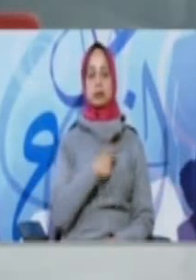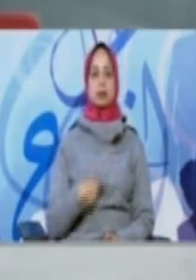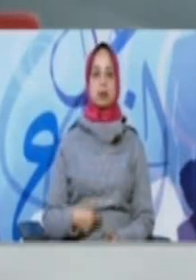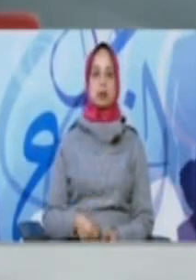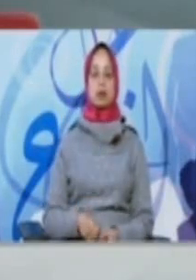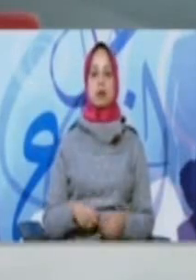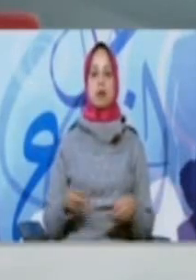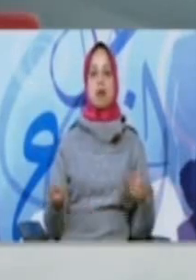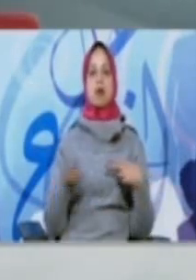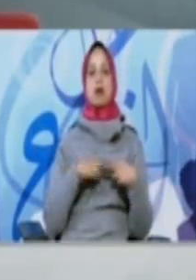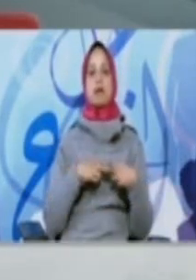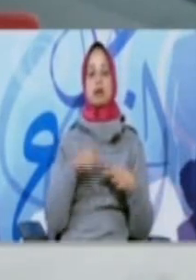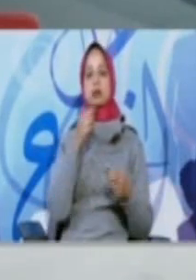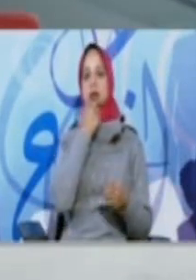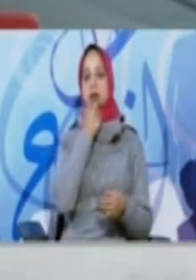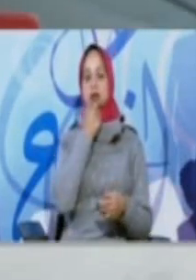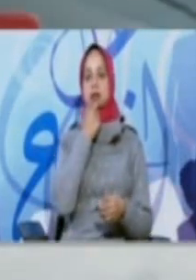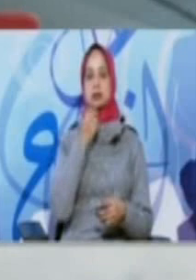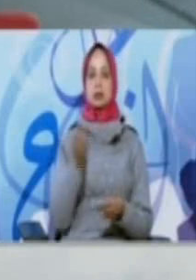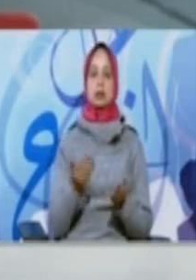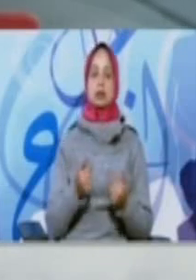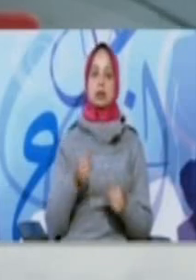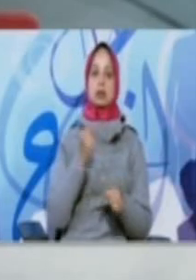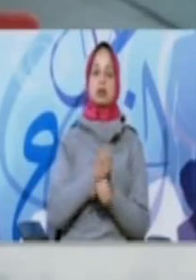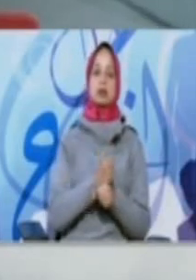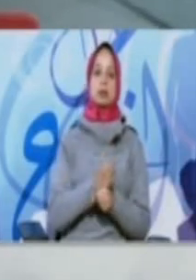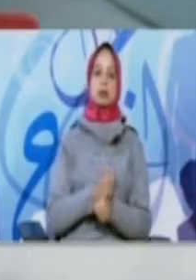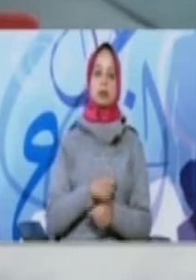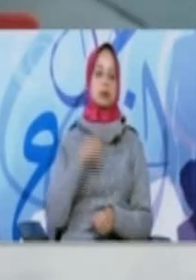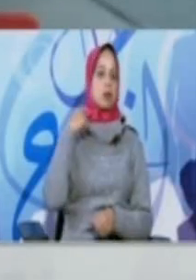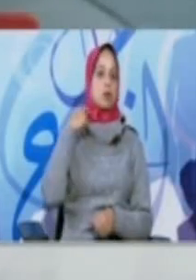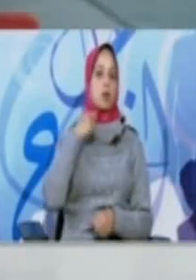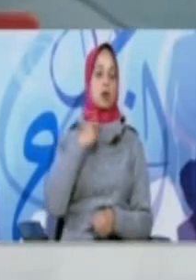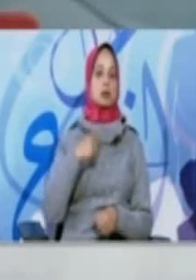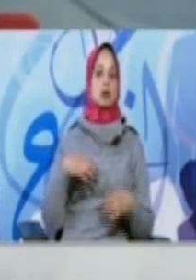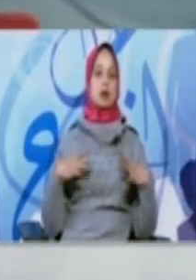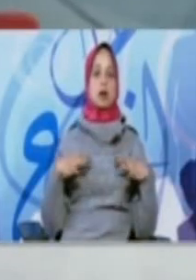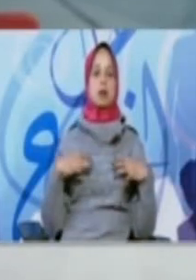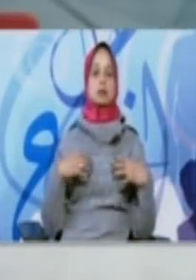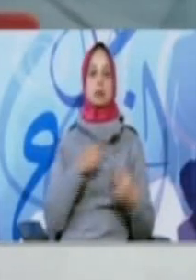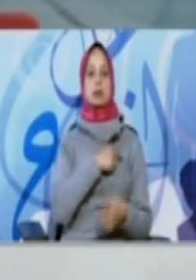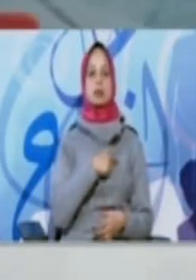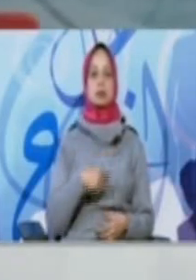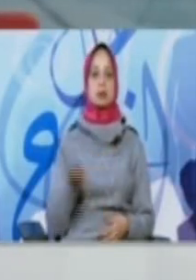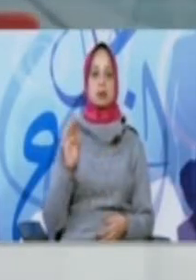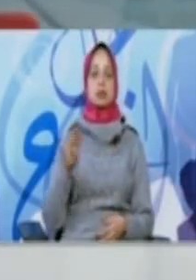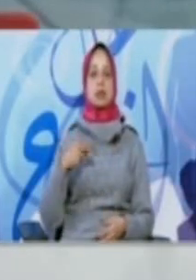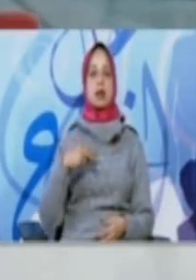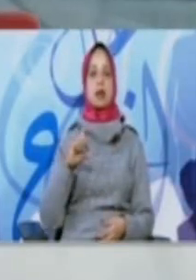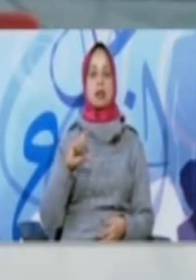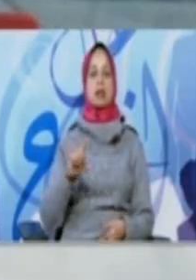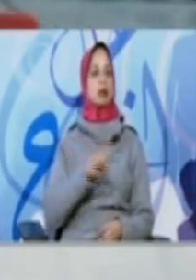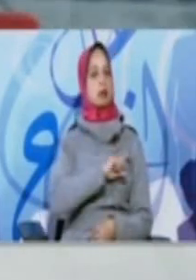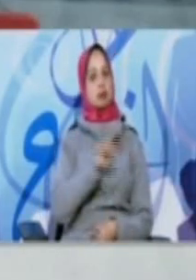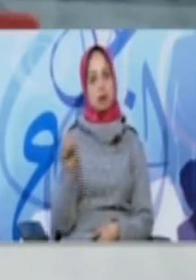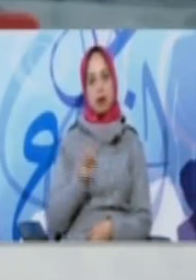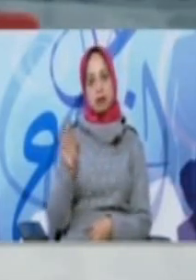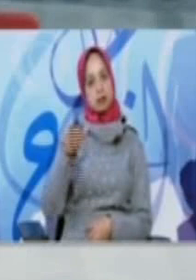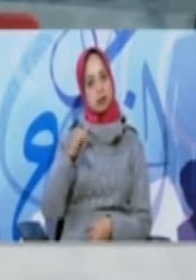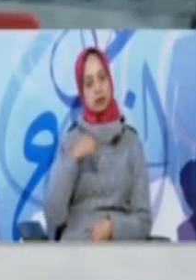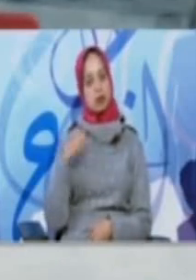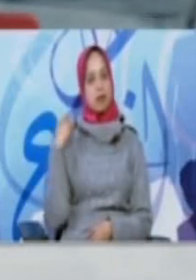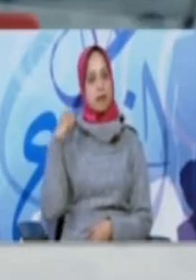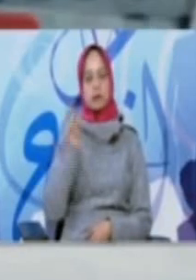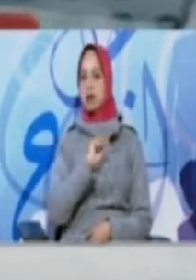الانجليز تاليف وزاره برئاسه سعد زغلول. لا سعد ما يجيش فين؟ في الوزاره. تكونت وزاره